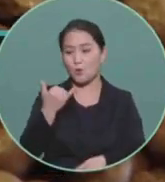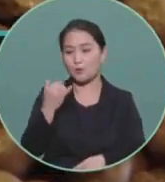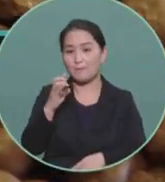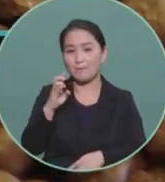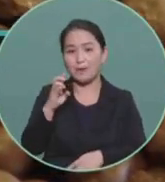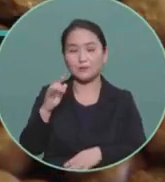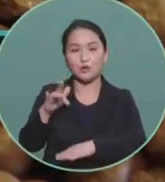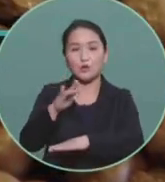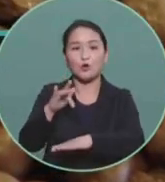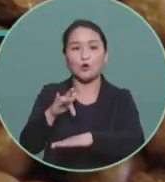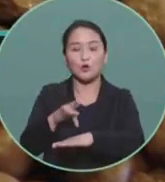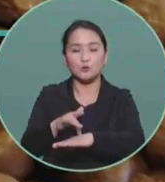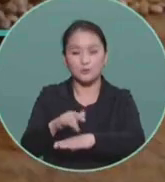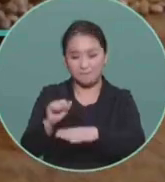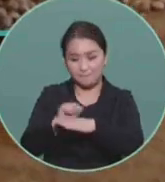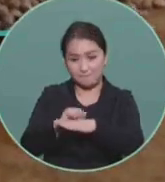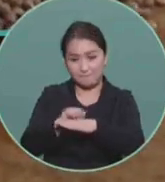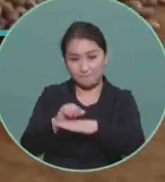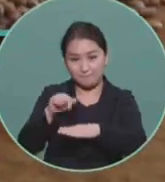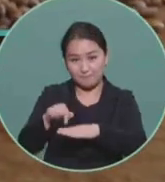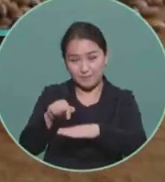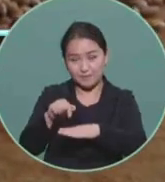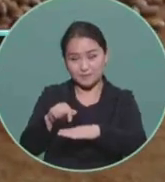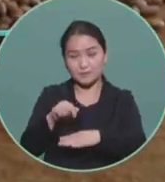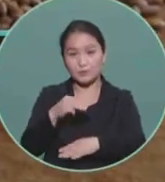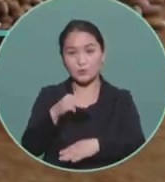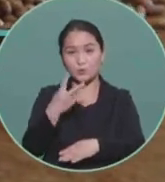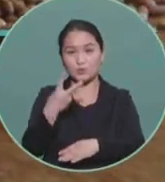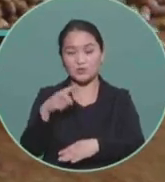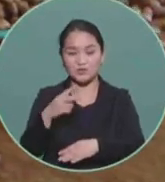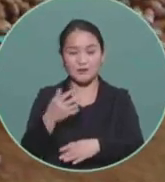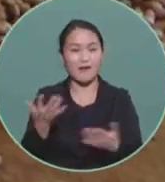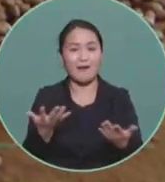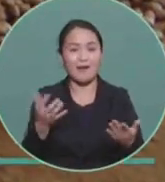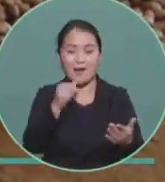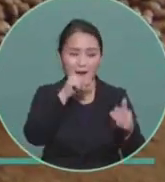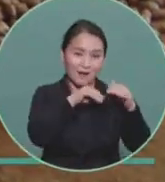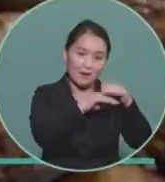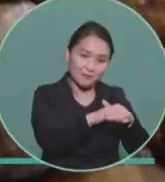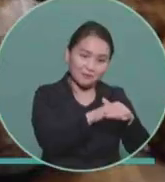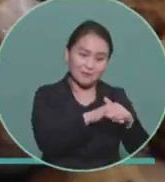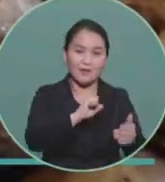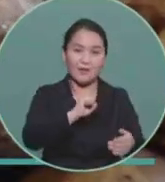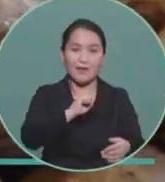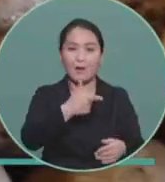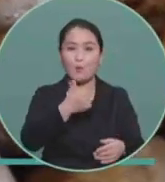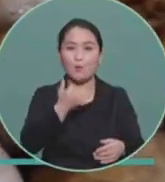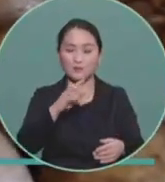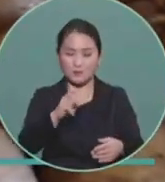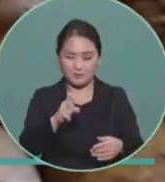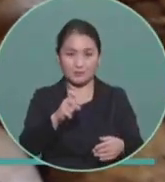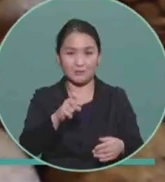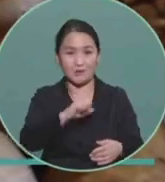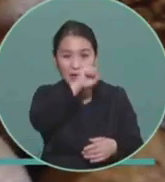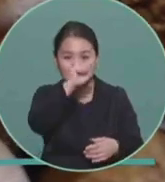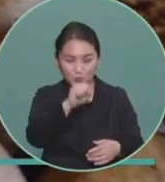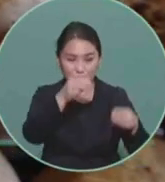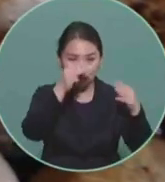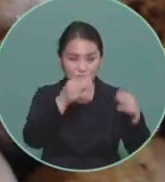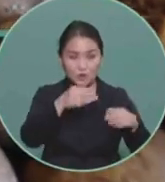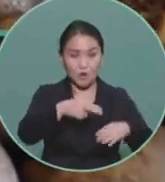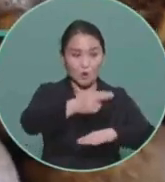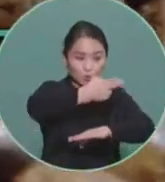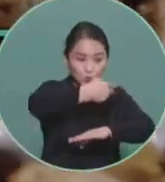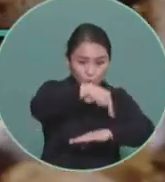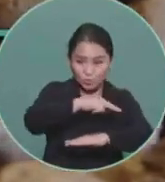бол энэ бэлдсэн төвшийг хаана хадгалах вэ гэдэг нэгдүгээр дагуулахын асуудлуудыг шийддэг. Дүүрэг болгонд бид